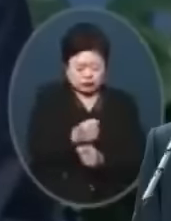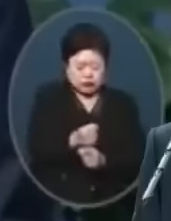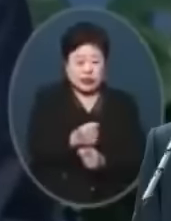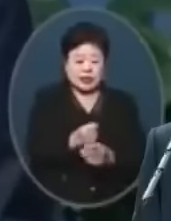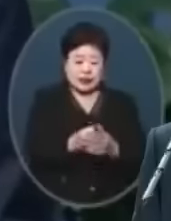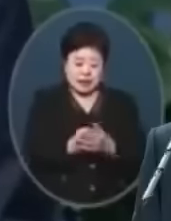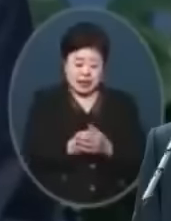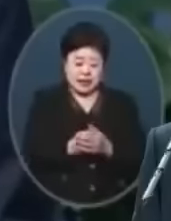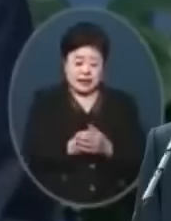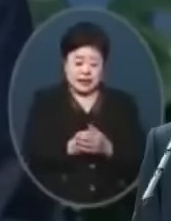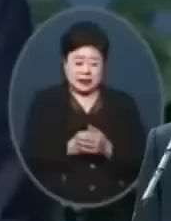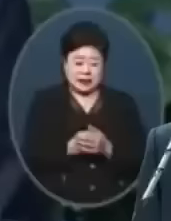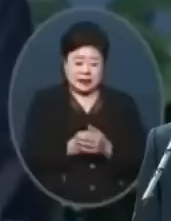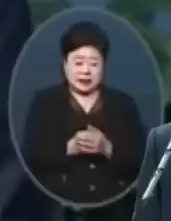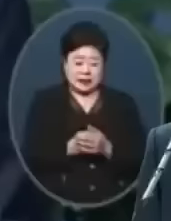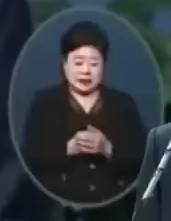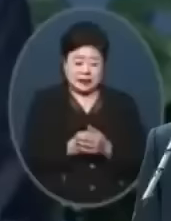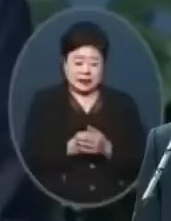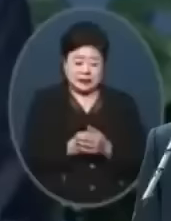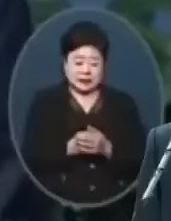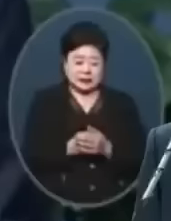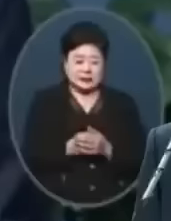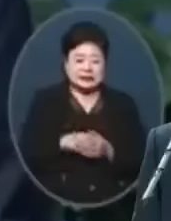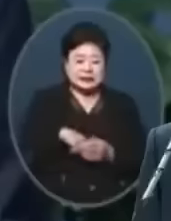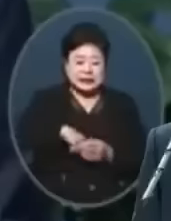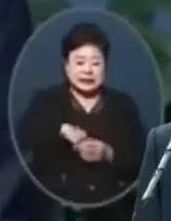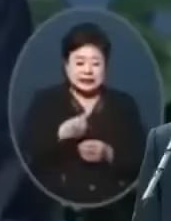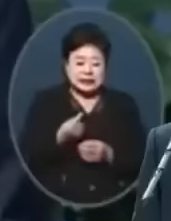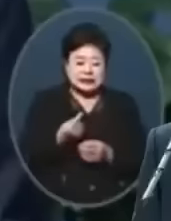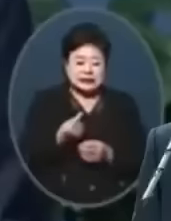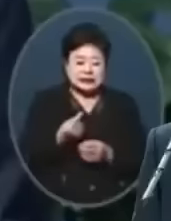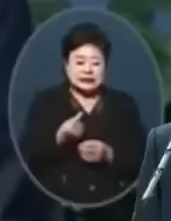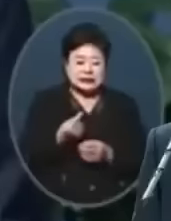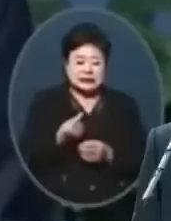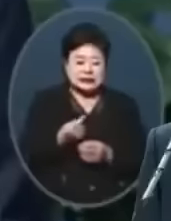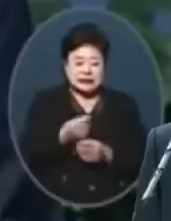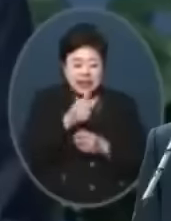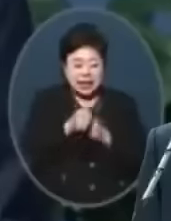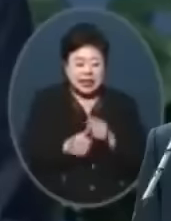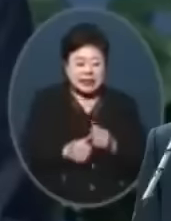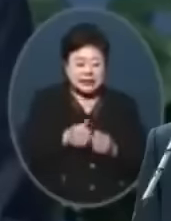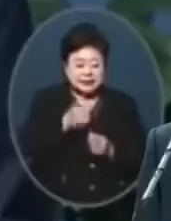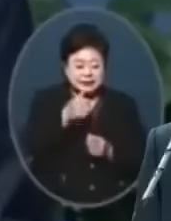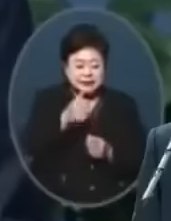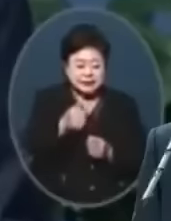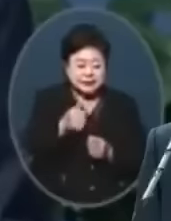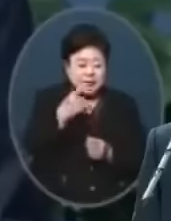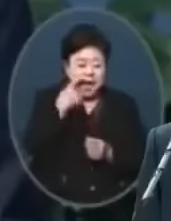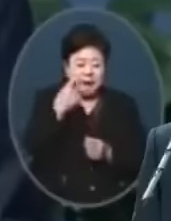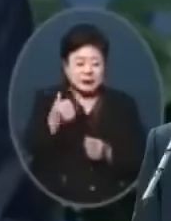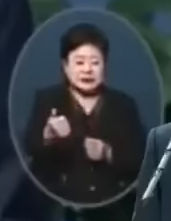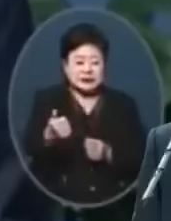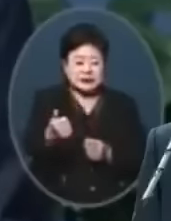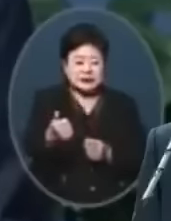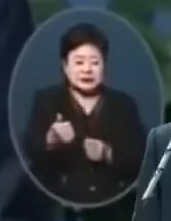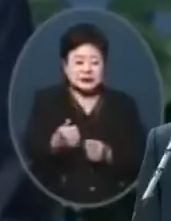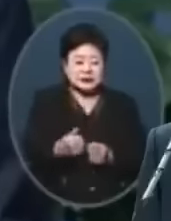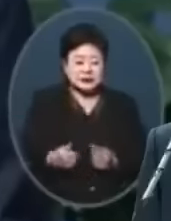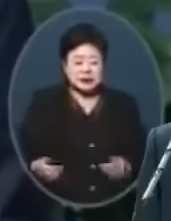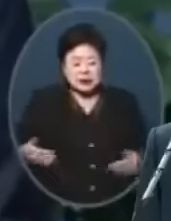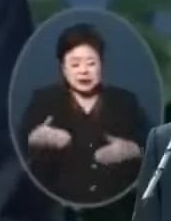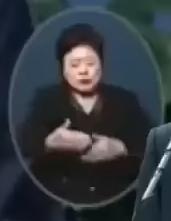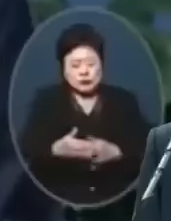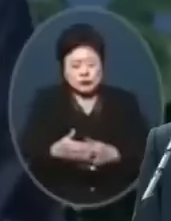묶어서 여러분을 잡고 있고 여러분이 또 하나님 아버지를 품고